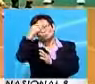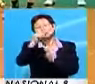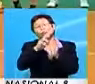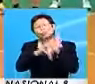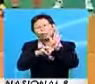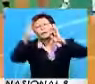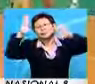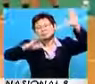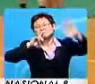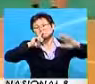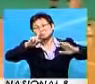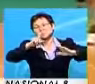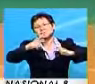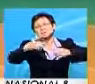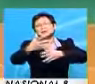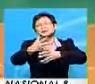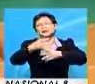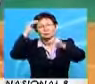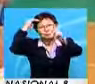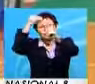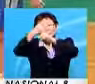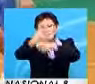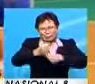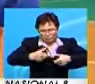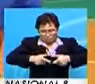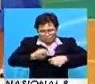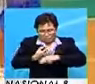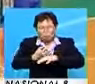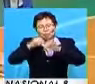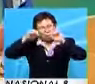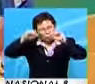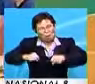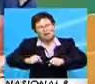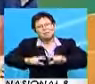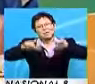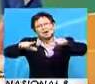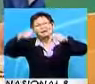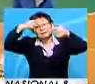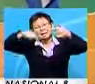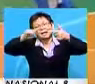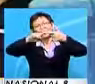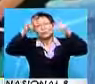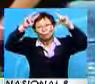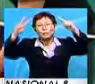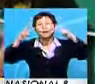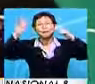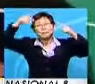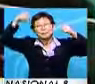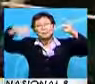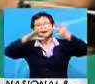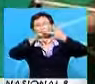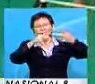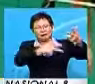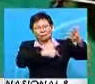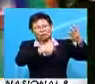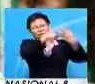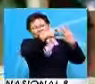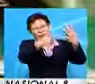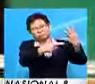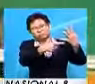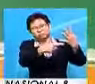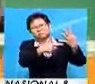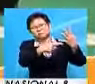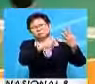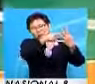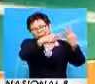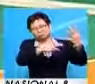negara, misi memburu emas tidak mustahil. Meletakkan Thailand, Vietnam, Myanmar serta Indonesia sebagai seteru